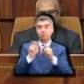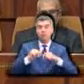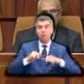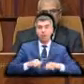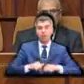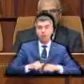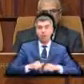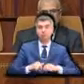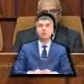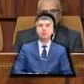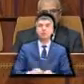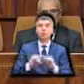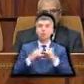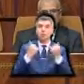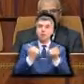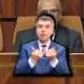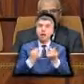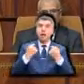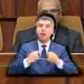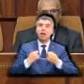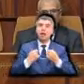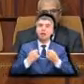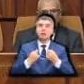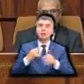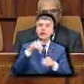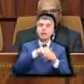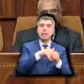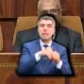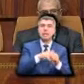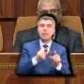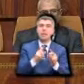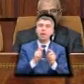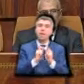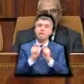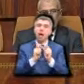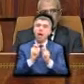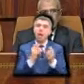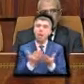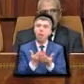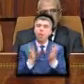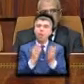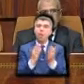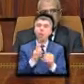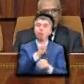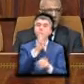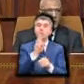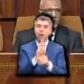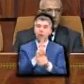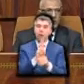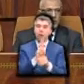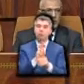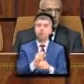وكان اجتماع مع السادة رؤساء الفرق، وتم الاتفاق على أننا سنكتفي بسؤال بقطاع